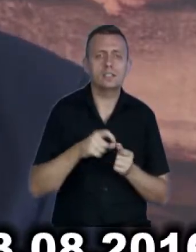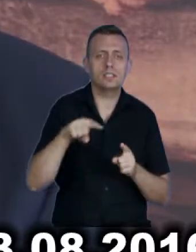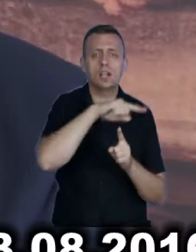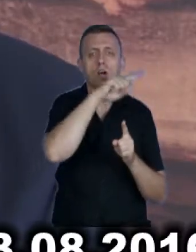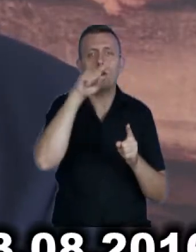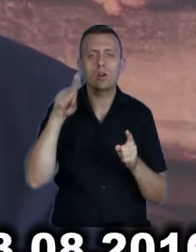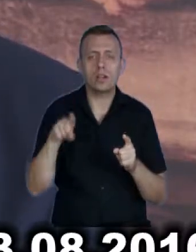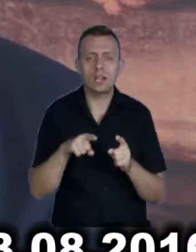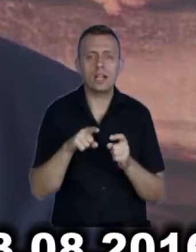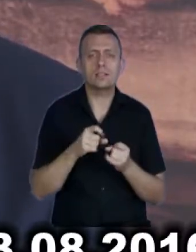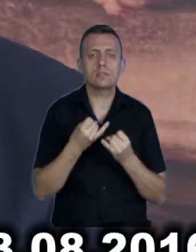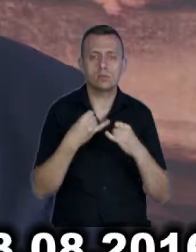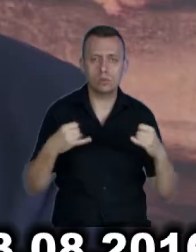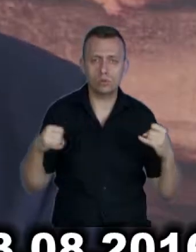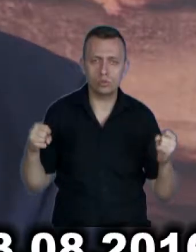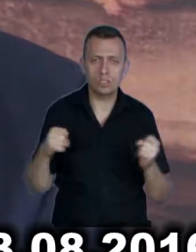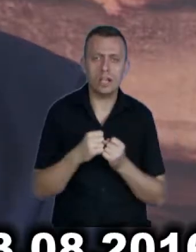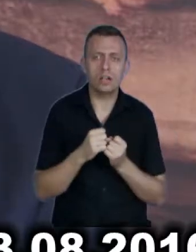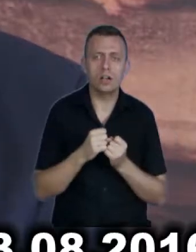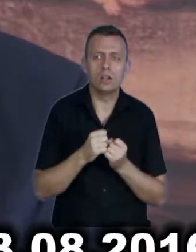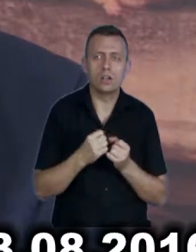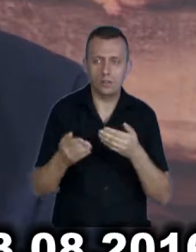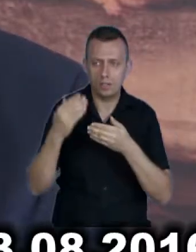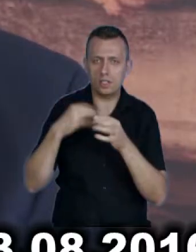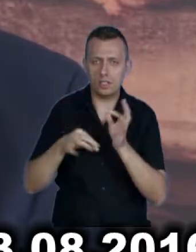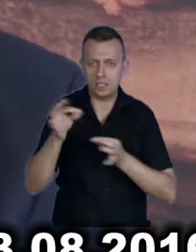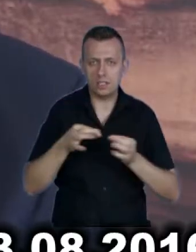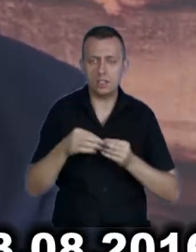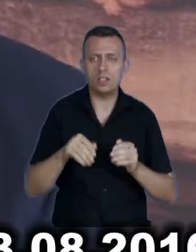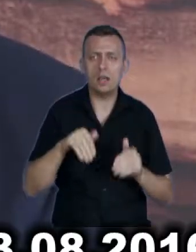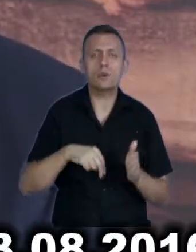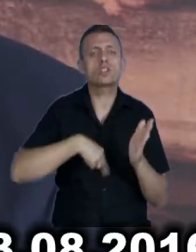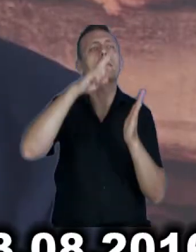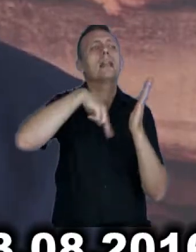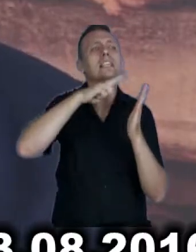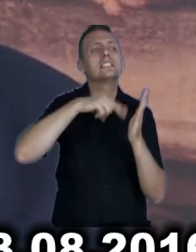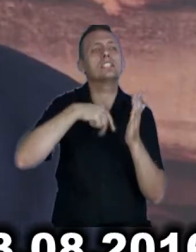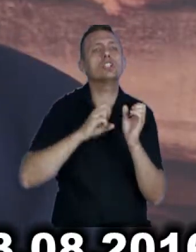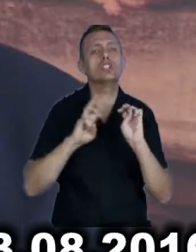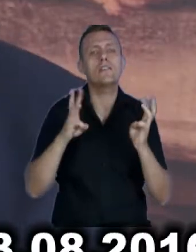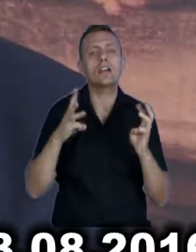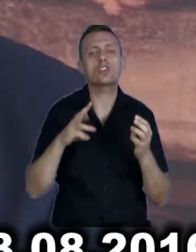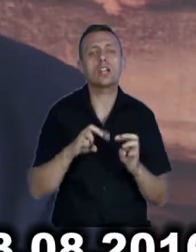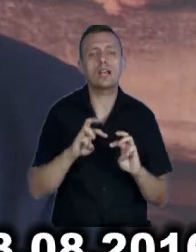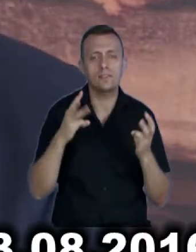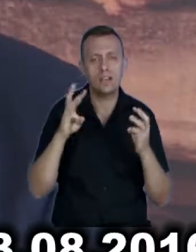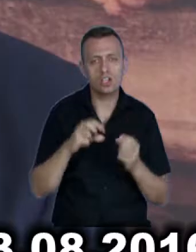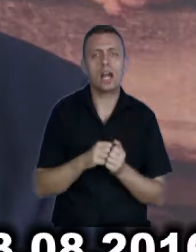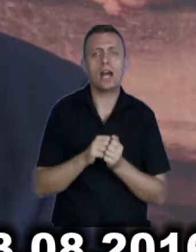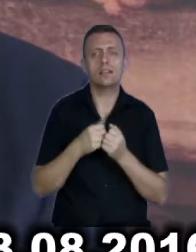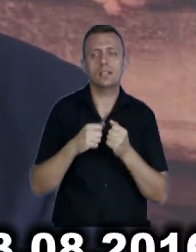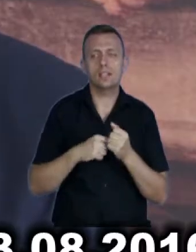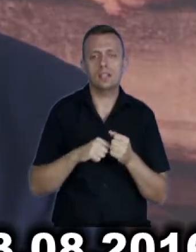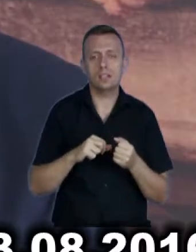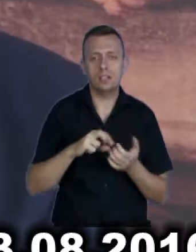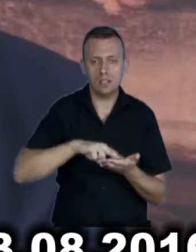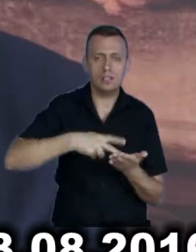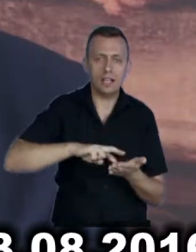wziąć udział w konkursach z nagrodami. Nie zabraknie też atrakcji dla dzieci, dla rodzin.